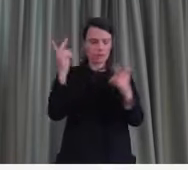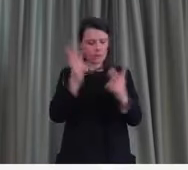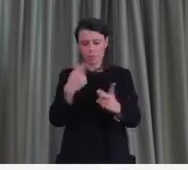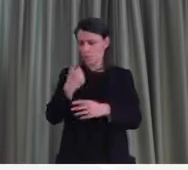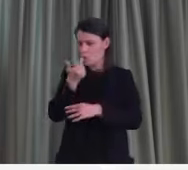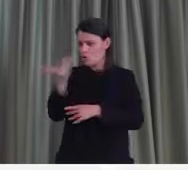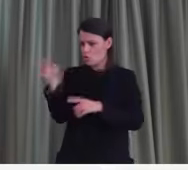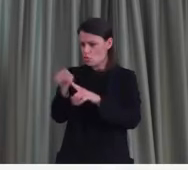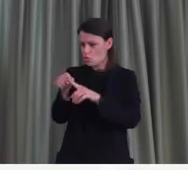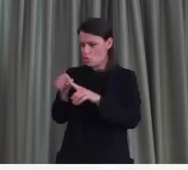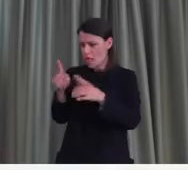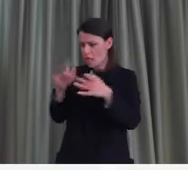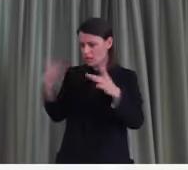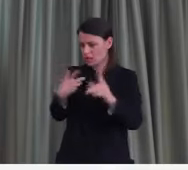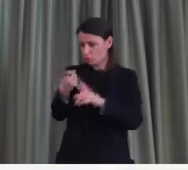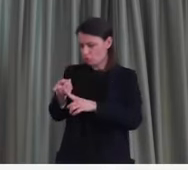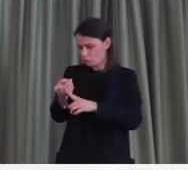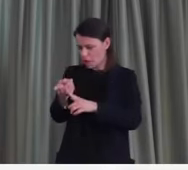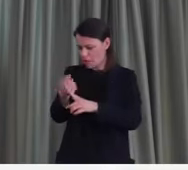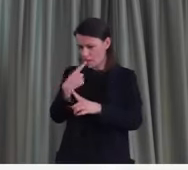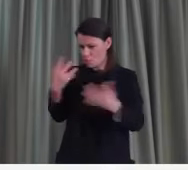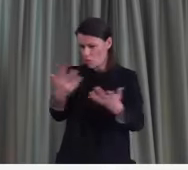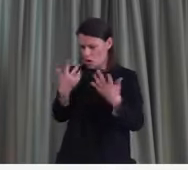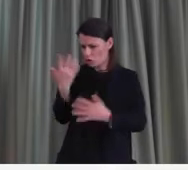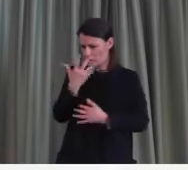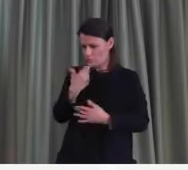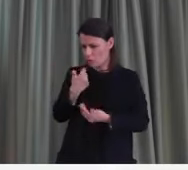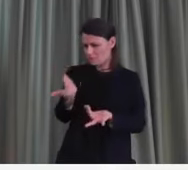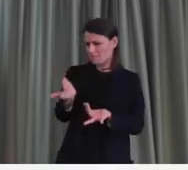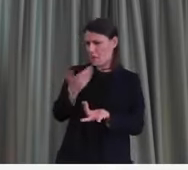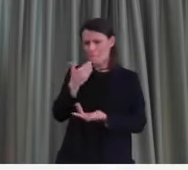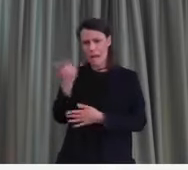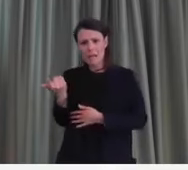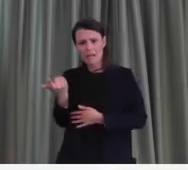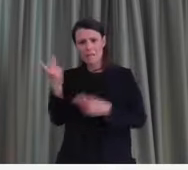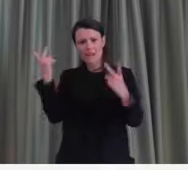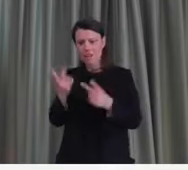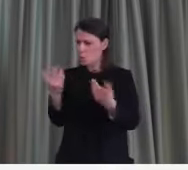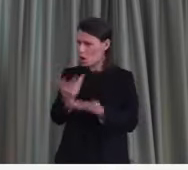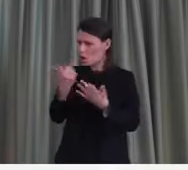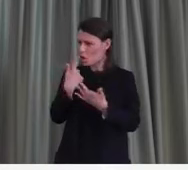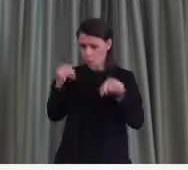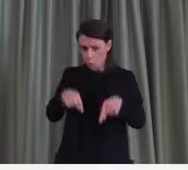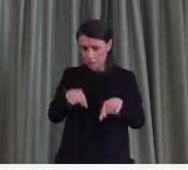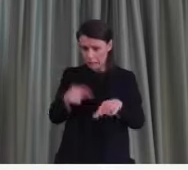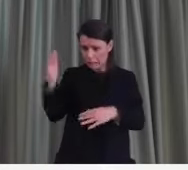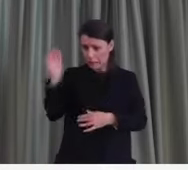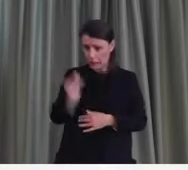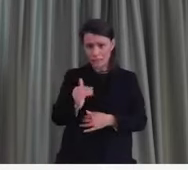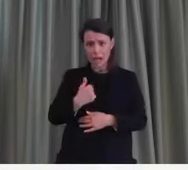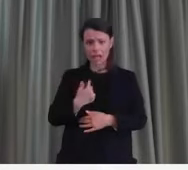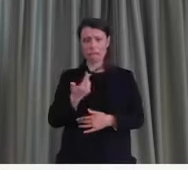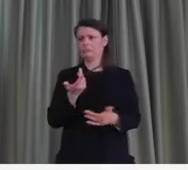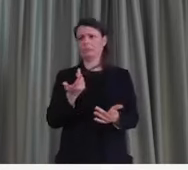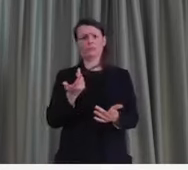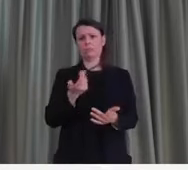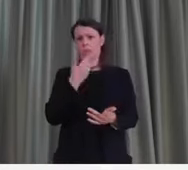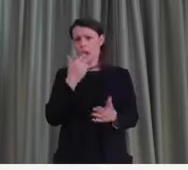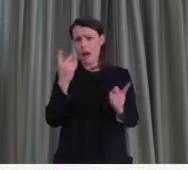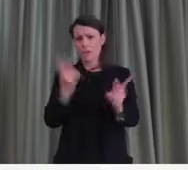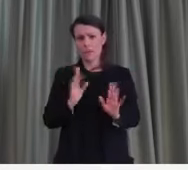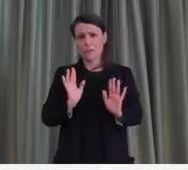qualcosa si è perso per strada devono aver sbagliato indirizzo perché a milano non sono mai arrivati i lombardi non sono mai arrivate adesso cercheremo di